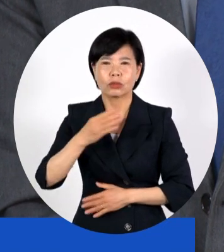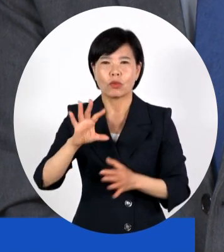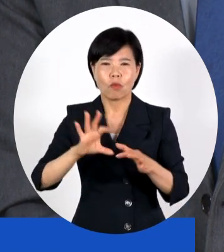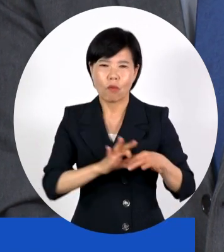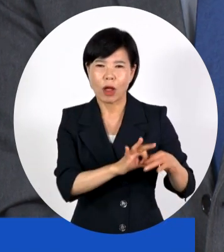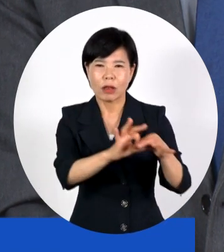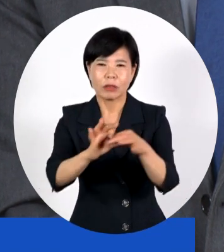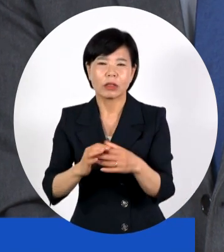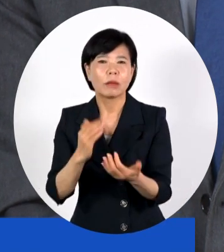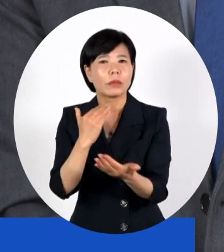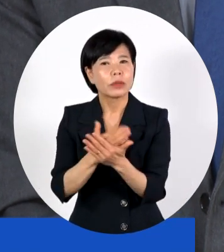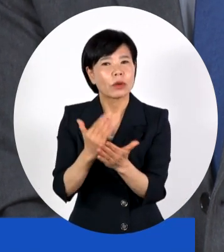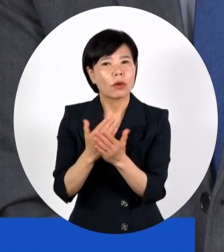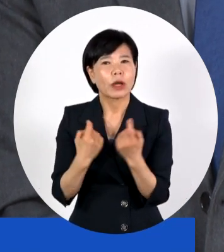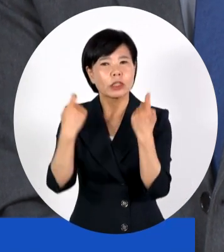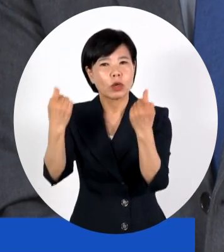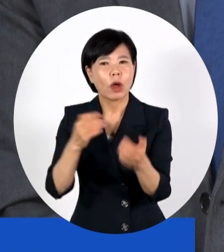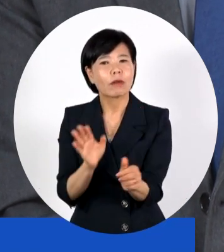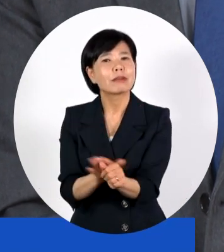품질 관리를 위해 가칭